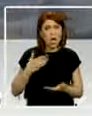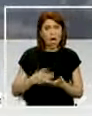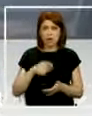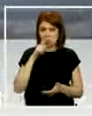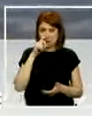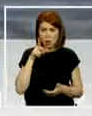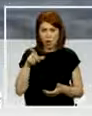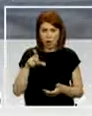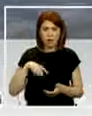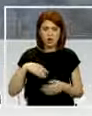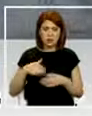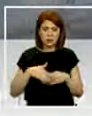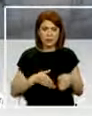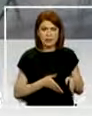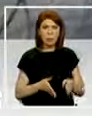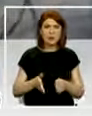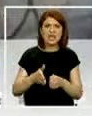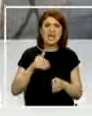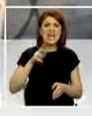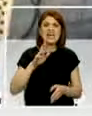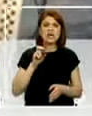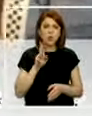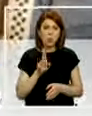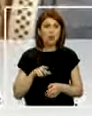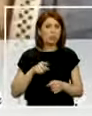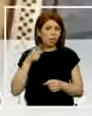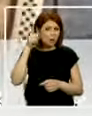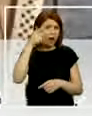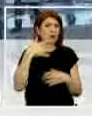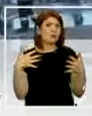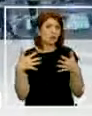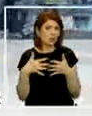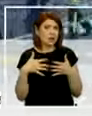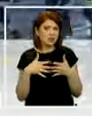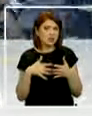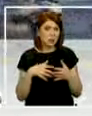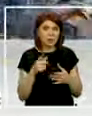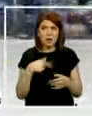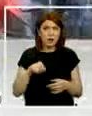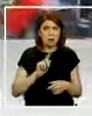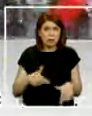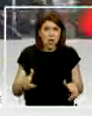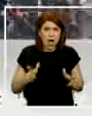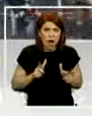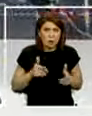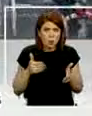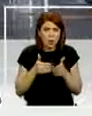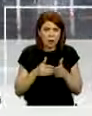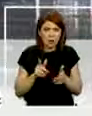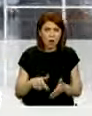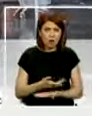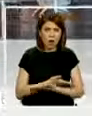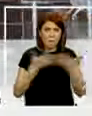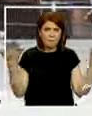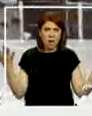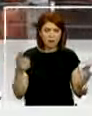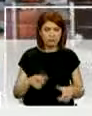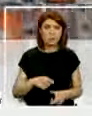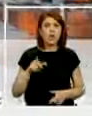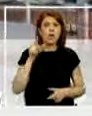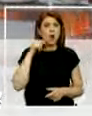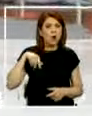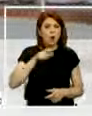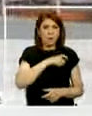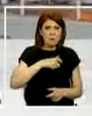malul râului Nipru și este relativ departe de linia frontului din Donetsk. Nimeni nu se aștepta la un atac de asemenea proporții. Guvernatorul